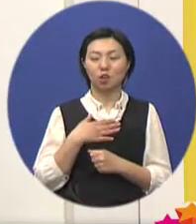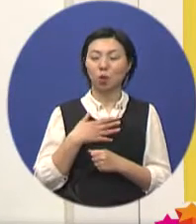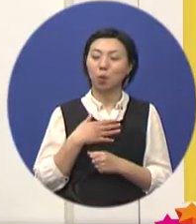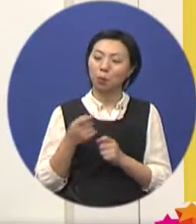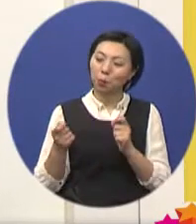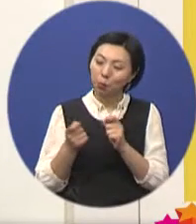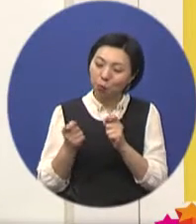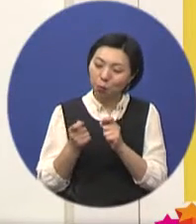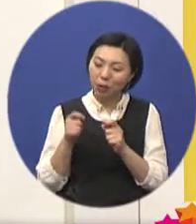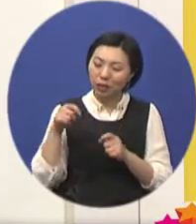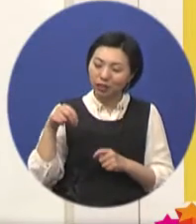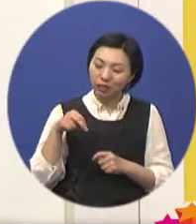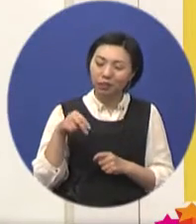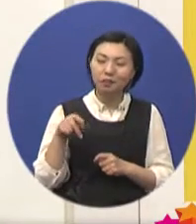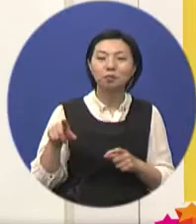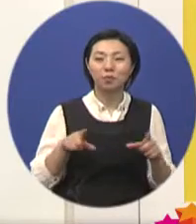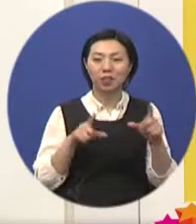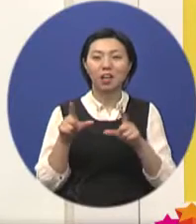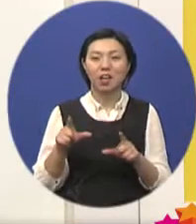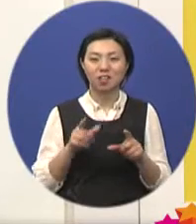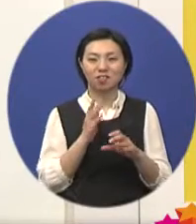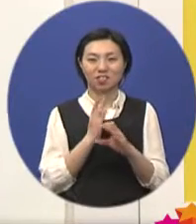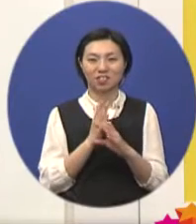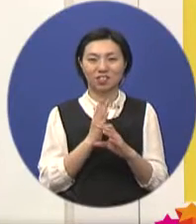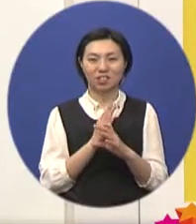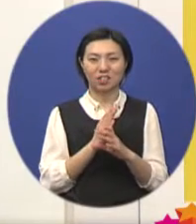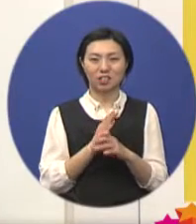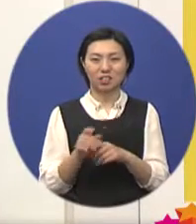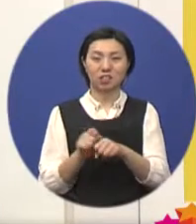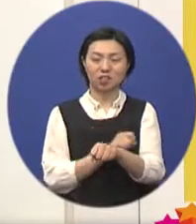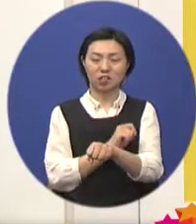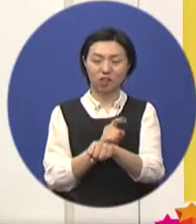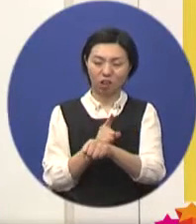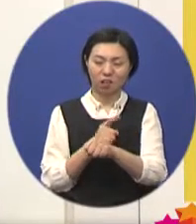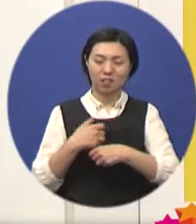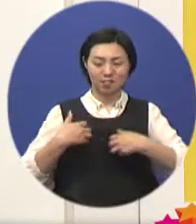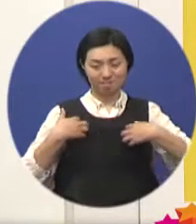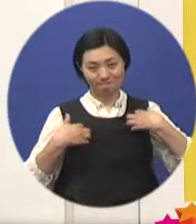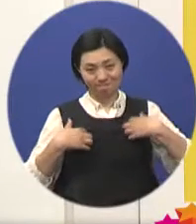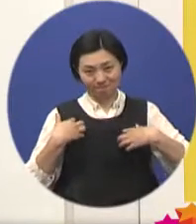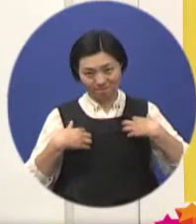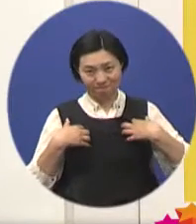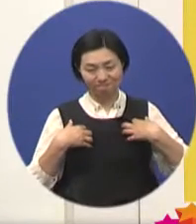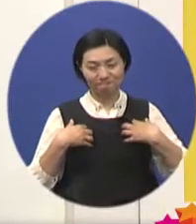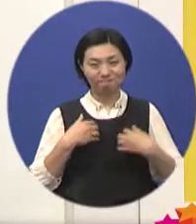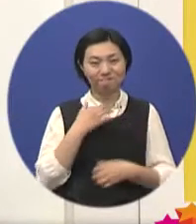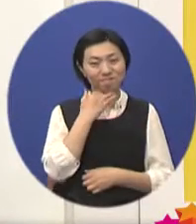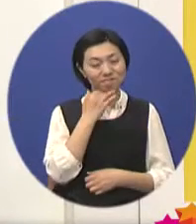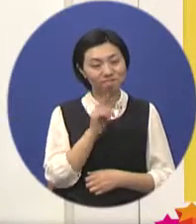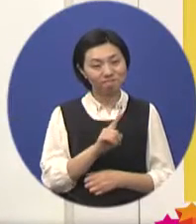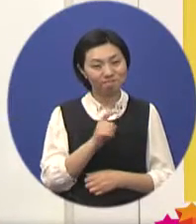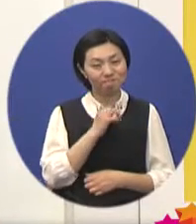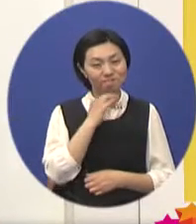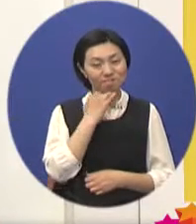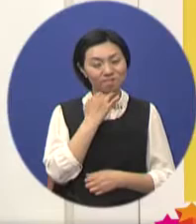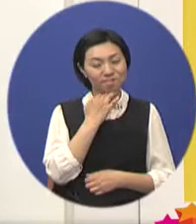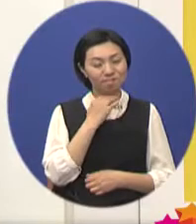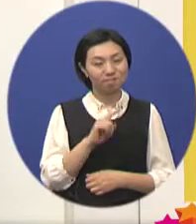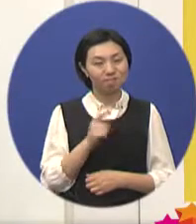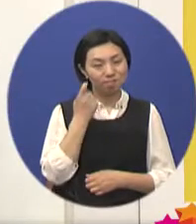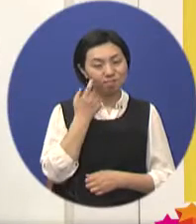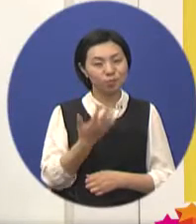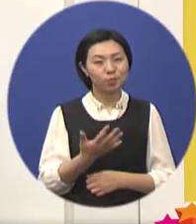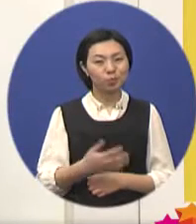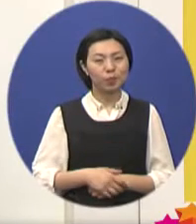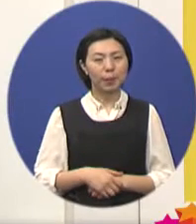있어요. 아유, 어머니 그러시구나. 예예. 어머니 아주 뭐 성격도 쾌활하시고 네. 매당년 몇 반이세요? 예? 매당년 몇